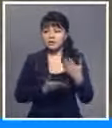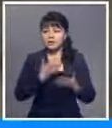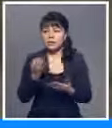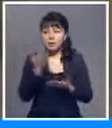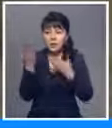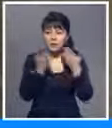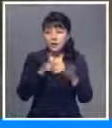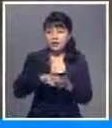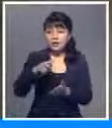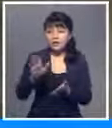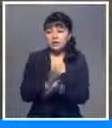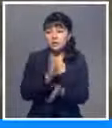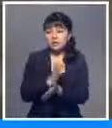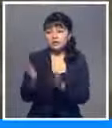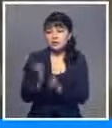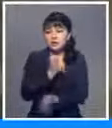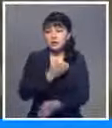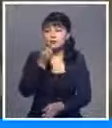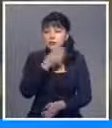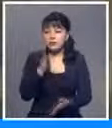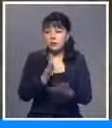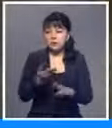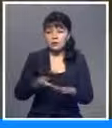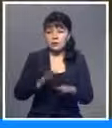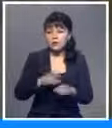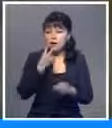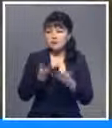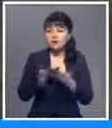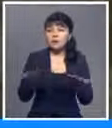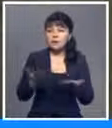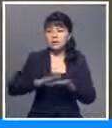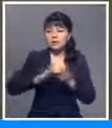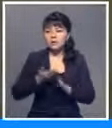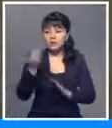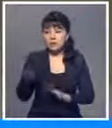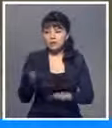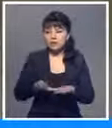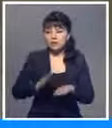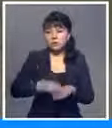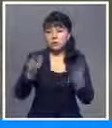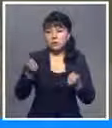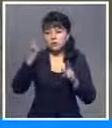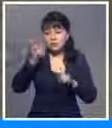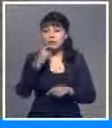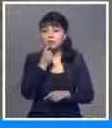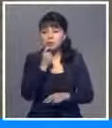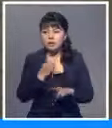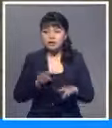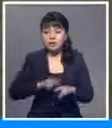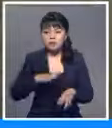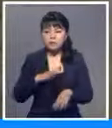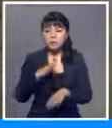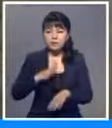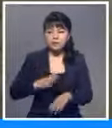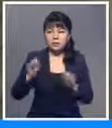Газет жіберіп тұрғаныңыз өте жақсы. Елде жағдай қалай? Қиын шығар. Қанша қиын болса да, оған көнуге